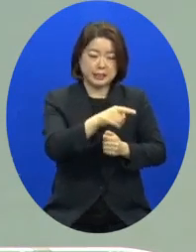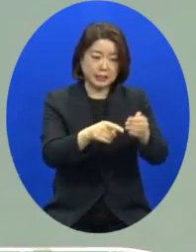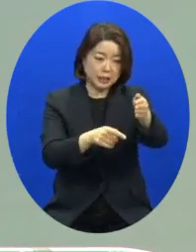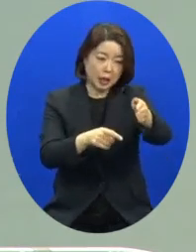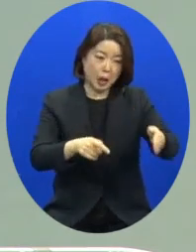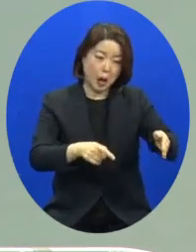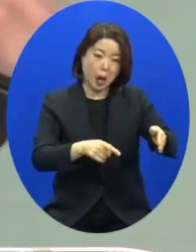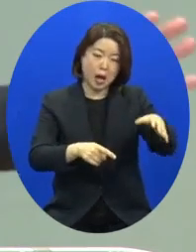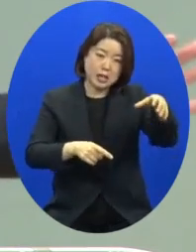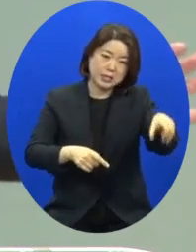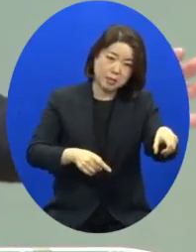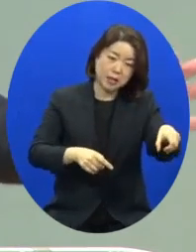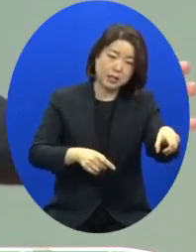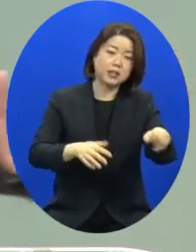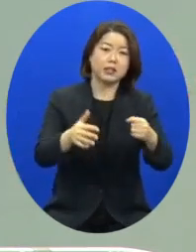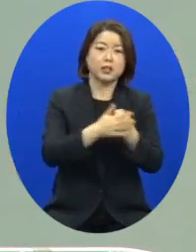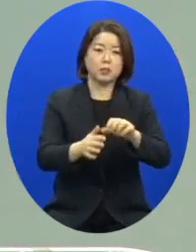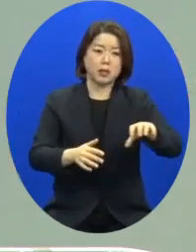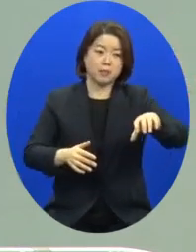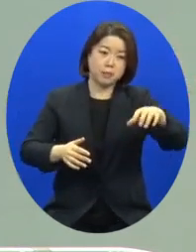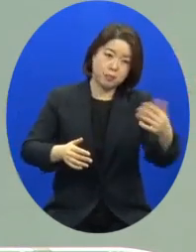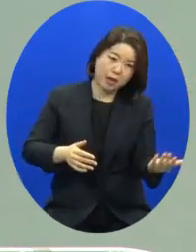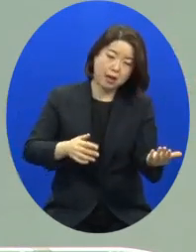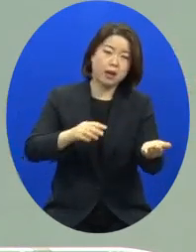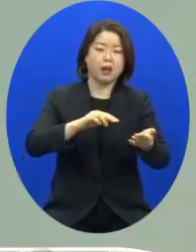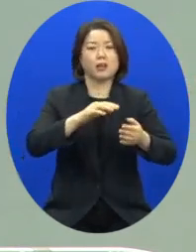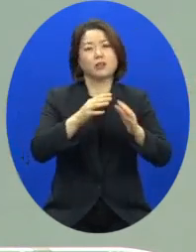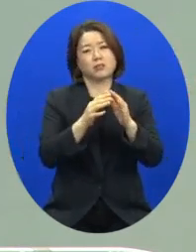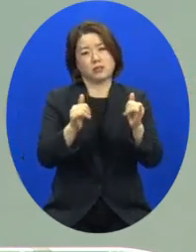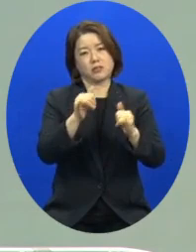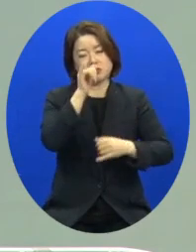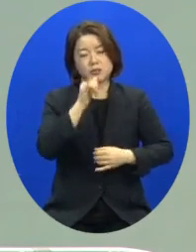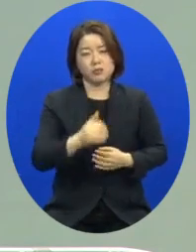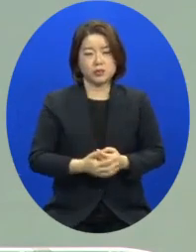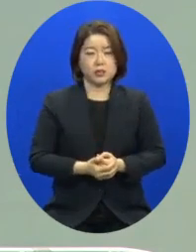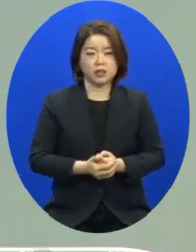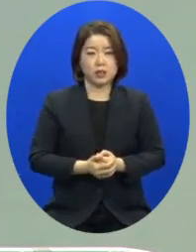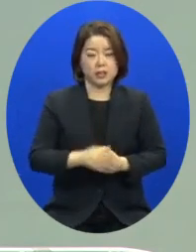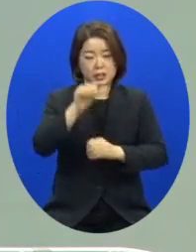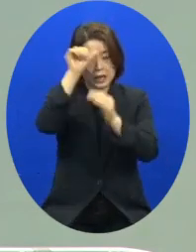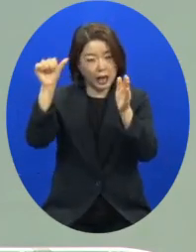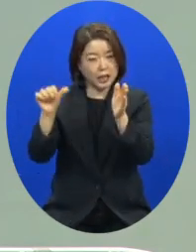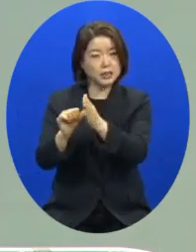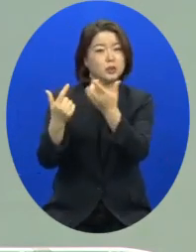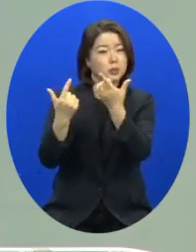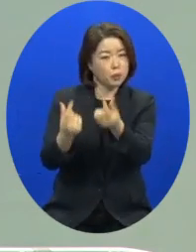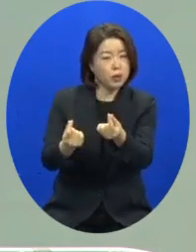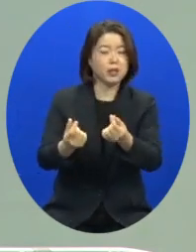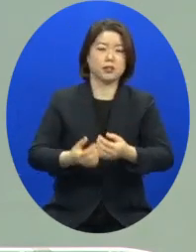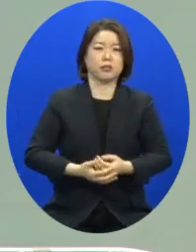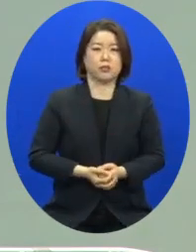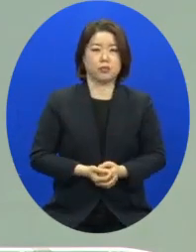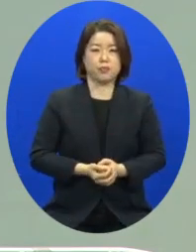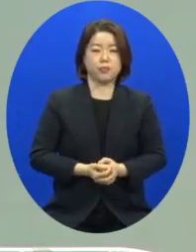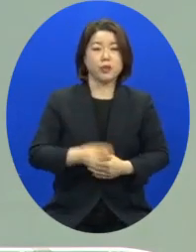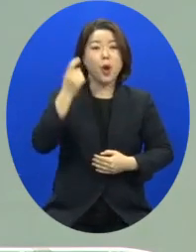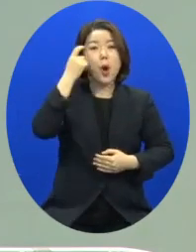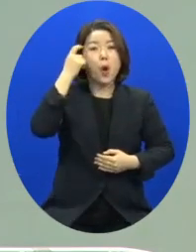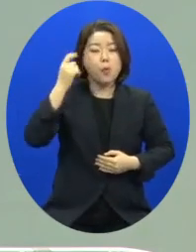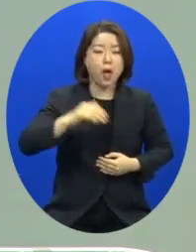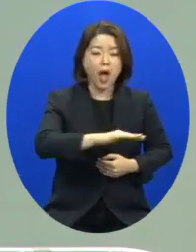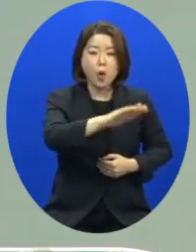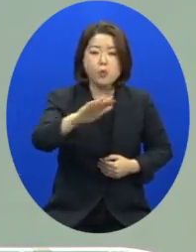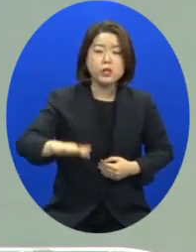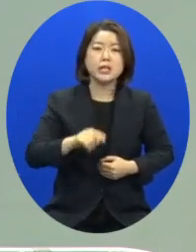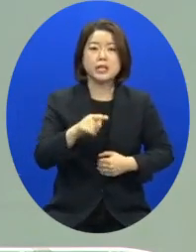바람에 넘어지는 일이 생기는 거죠. 인생도 그와 똑같습니다. 왜 우리가